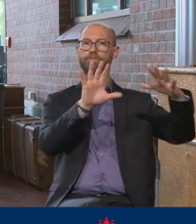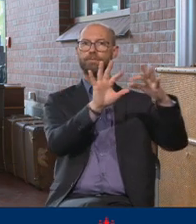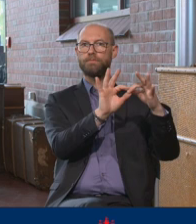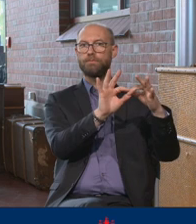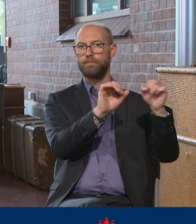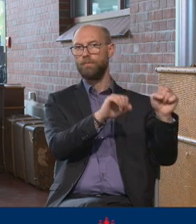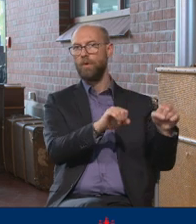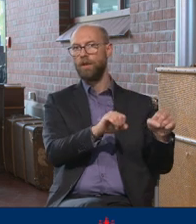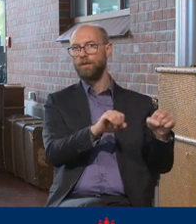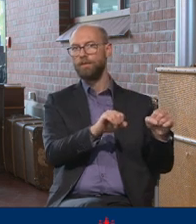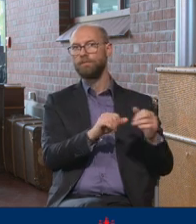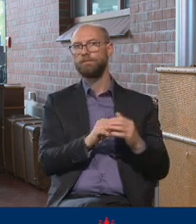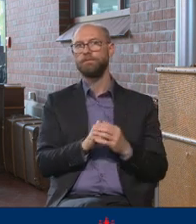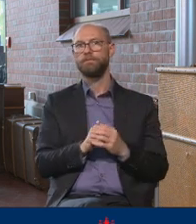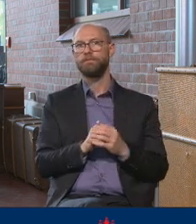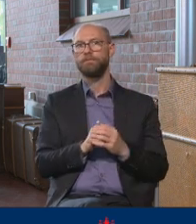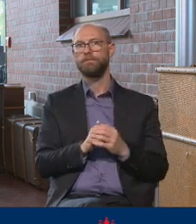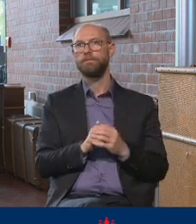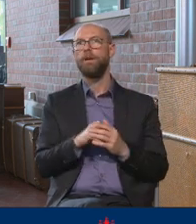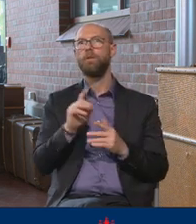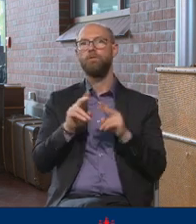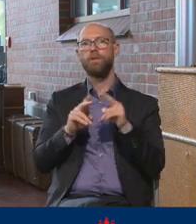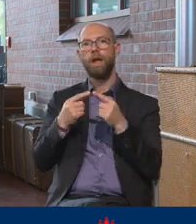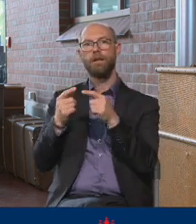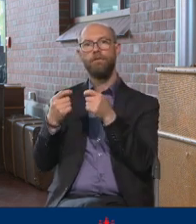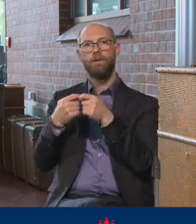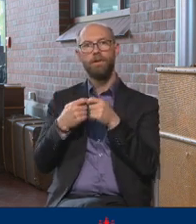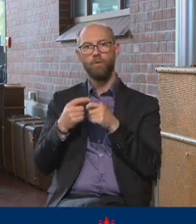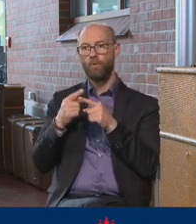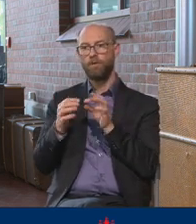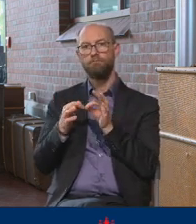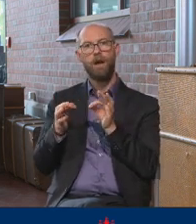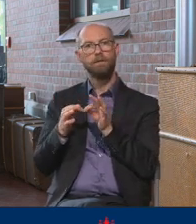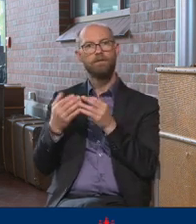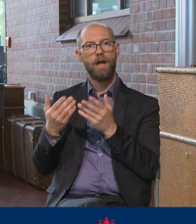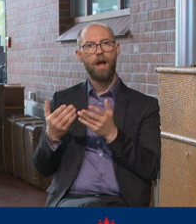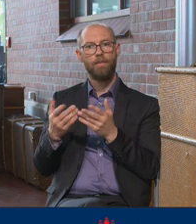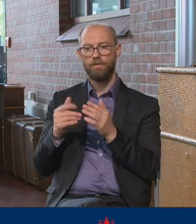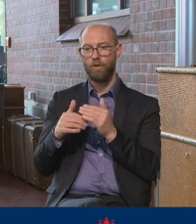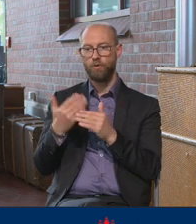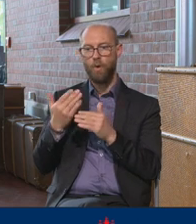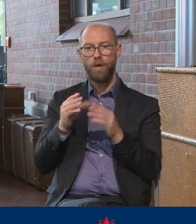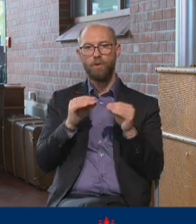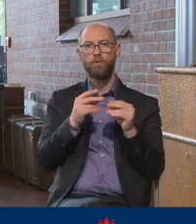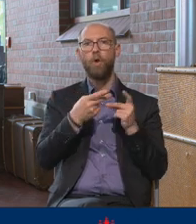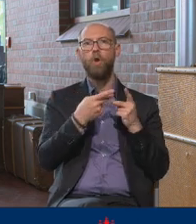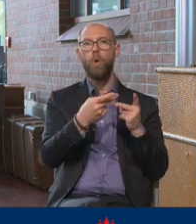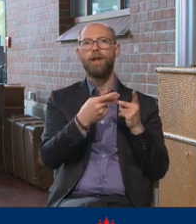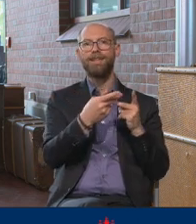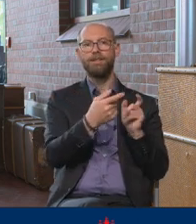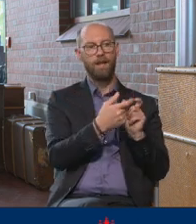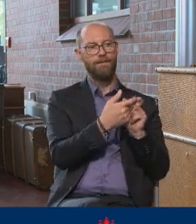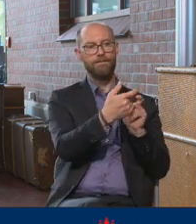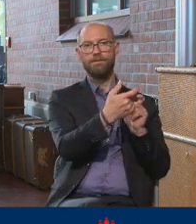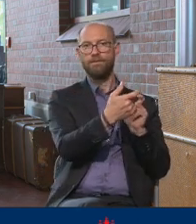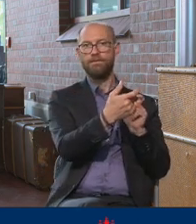hier zu den verbindungen und maßnahmen dass man eben diese neue nutzung der logistikfläche und auf